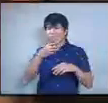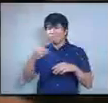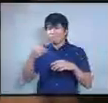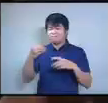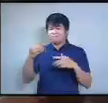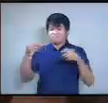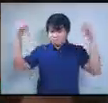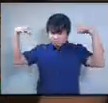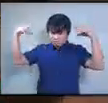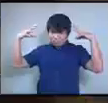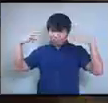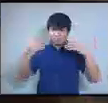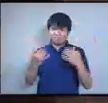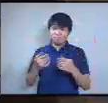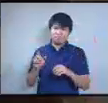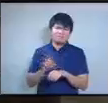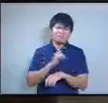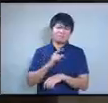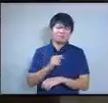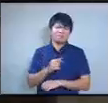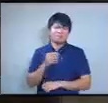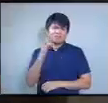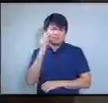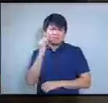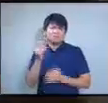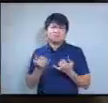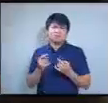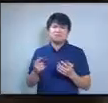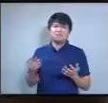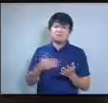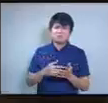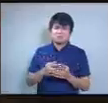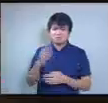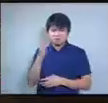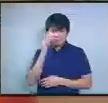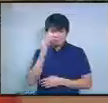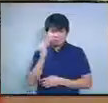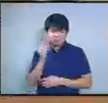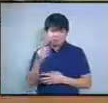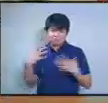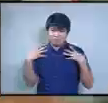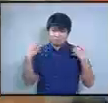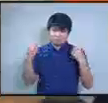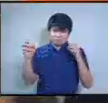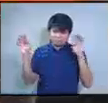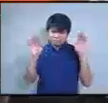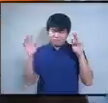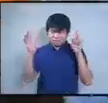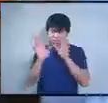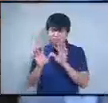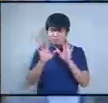uli naramdaman itong ganito kalakas? Oo, matagal na. Sa bagyong Glenda, kahit yun yung nakaraan. Sa ngayon,